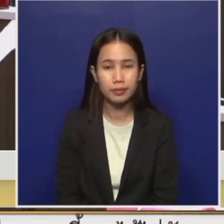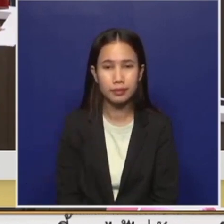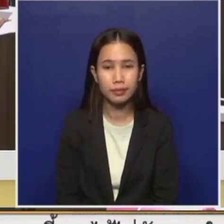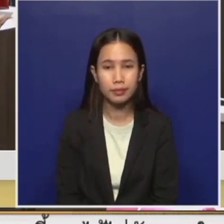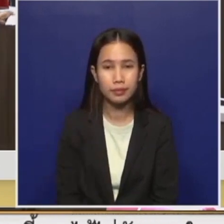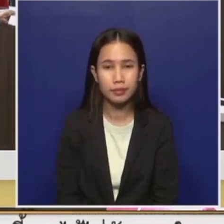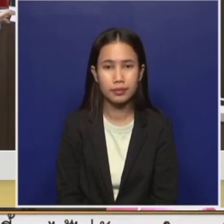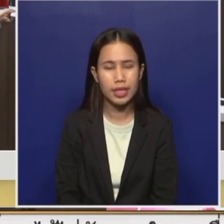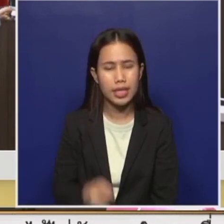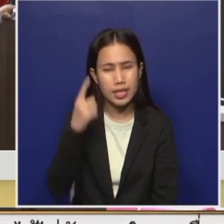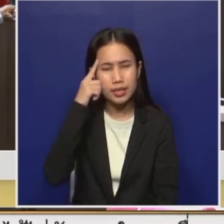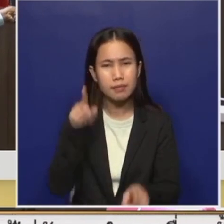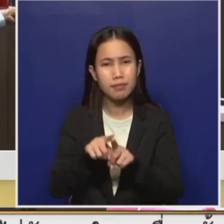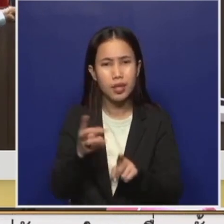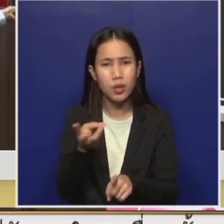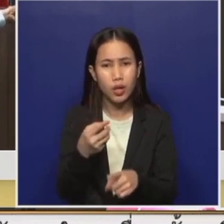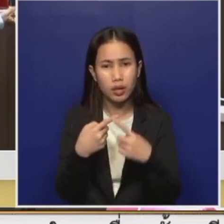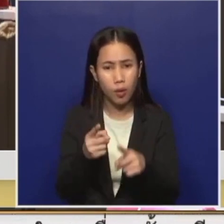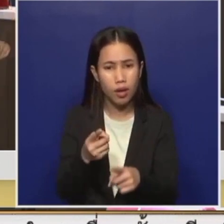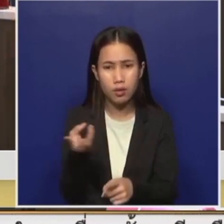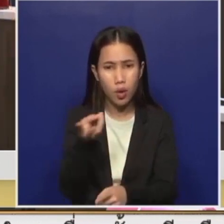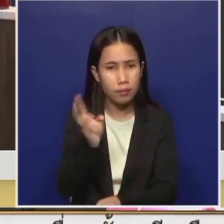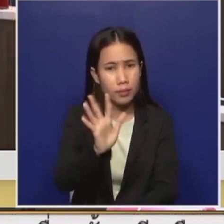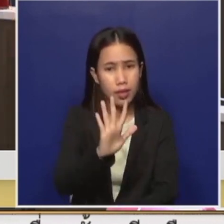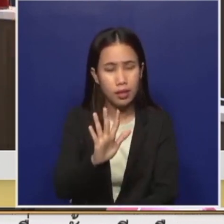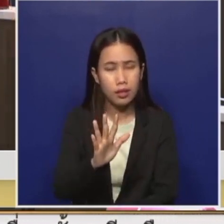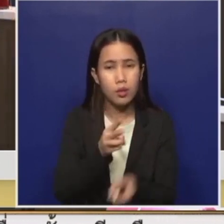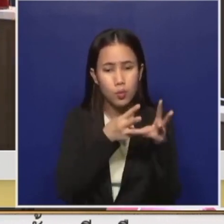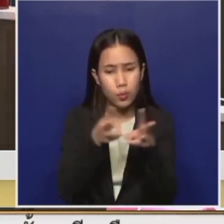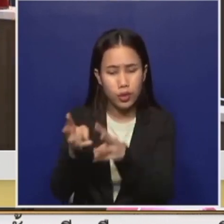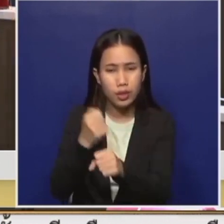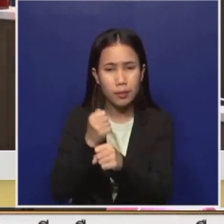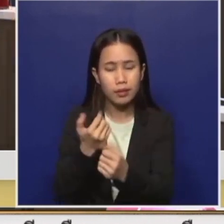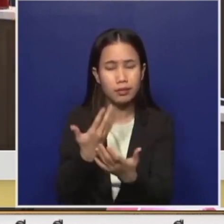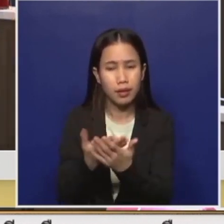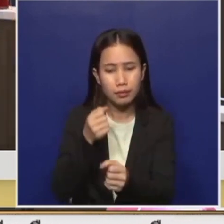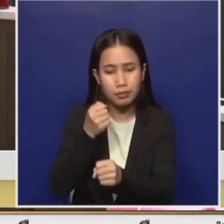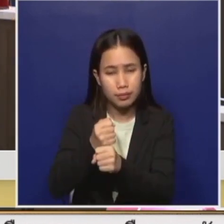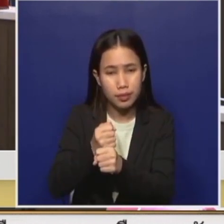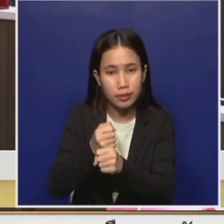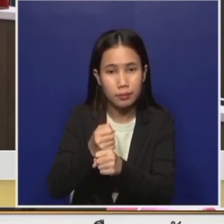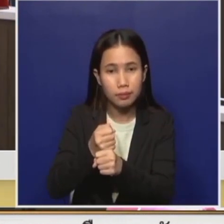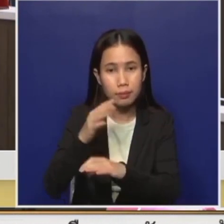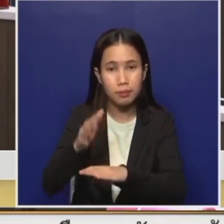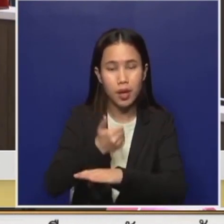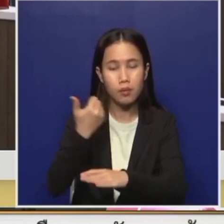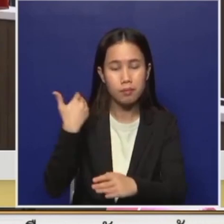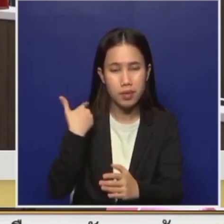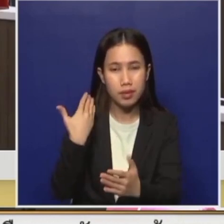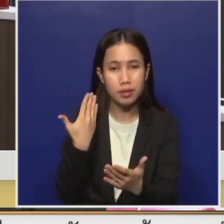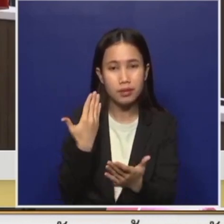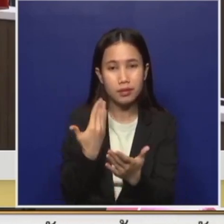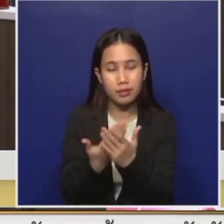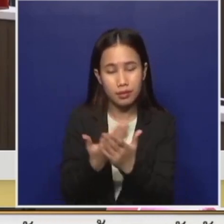ดูเหืน้อยนะทรััครั แต่ไม่น้อยครั ในกล Foodควรรับเหมาช่วงมีเงิทอนอีก 42